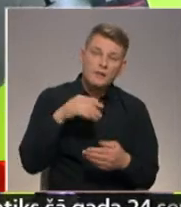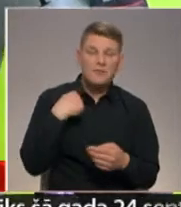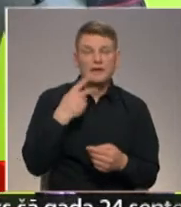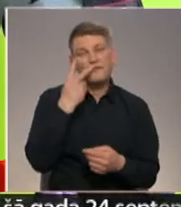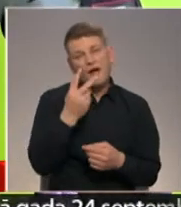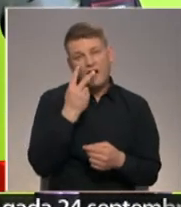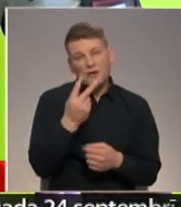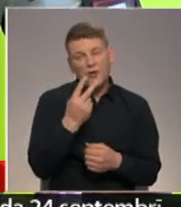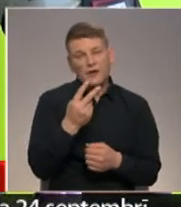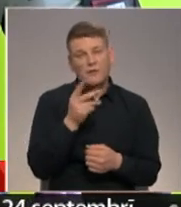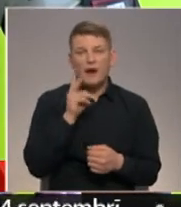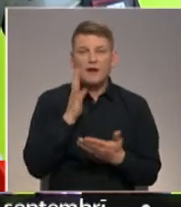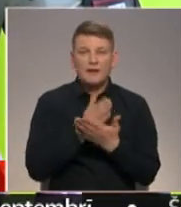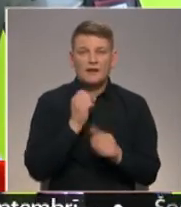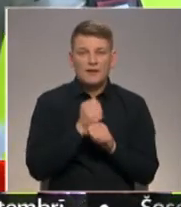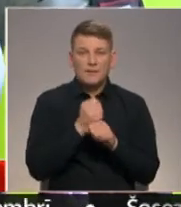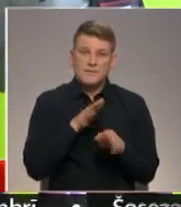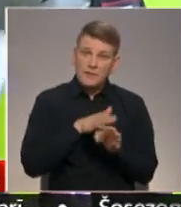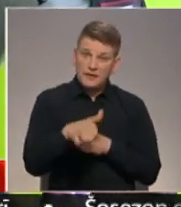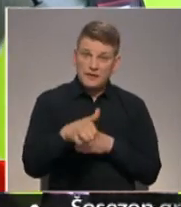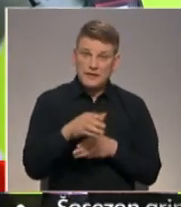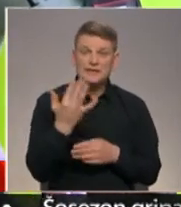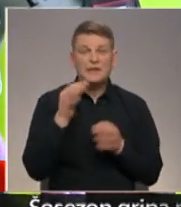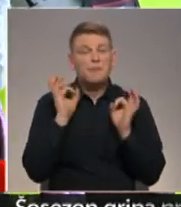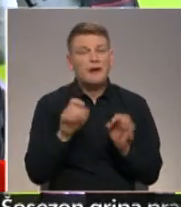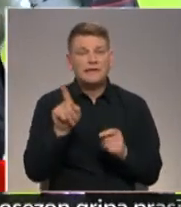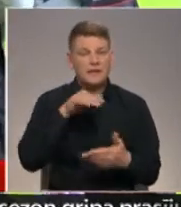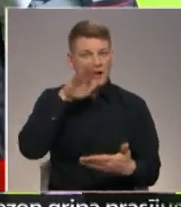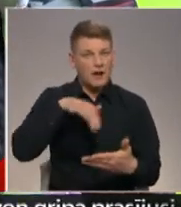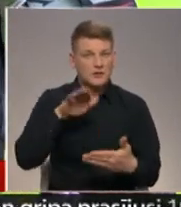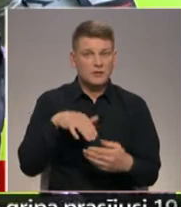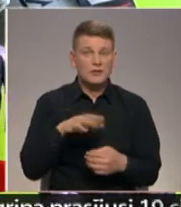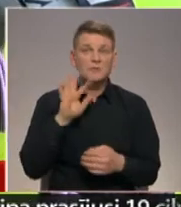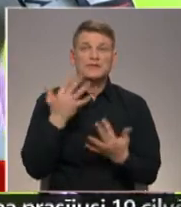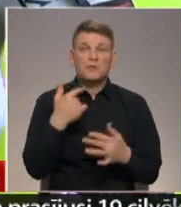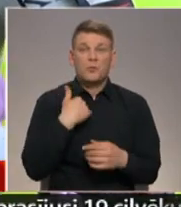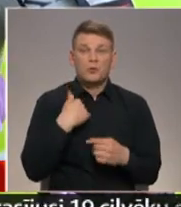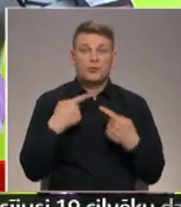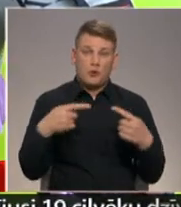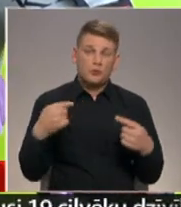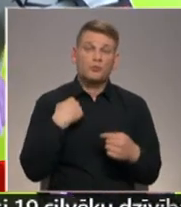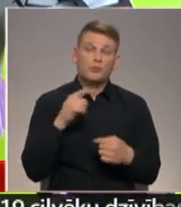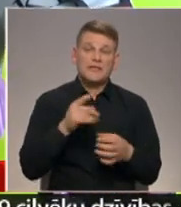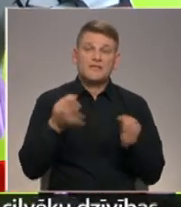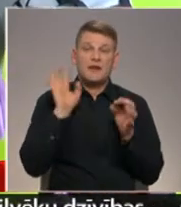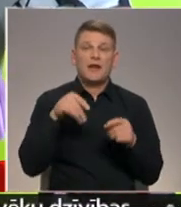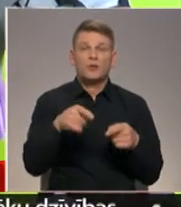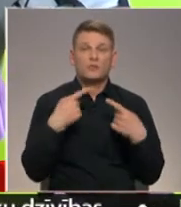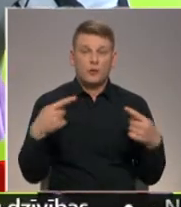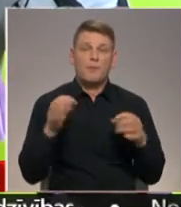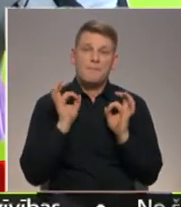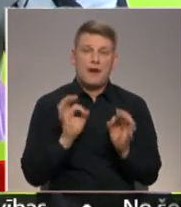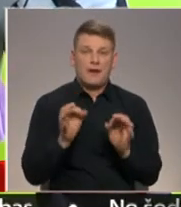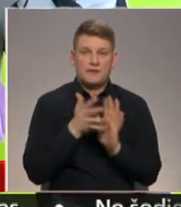vērojam, kā tiek darbs pildīts, cik pareizi ir krāsots. Nu, pat cik tie ir mūsu produkti, tad mums svarīgi arī, lai šos produktus pareizi